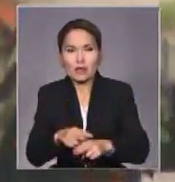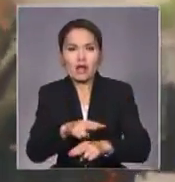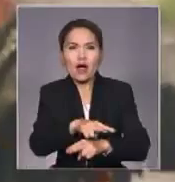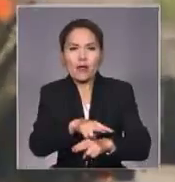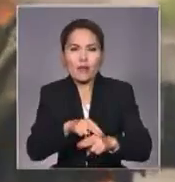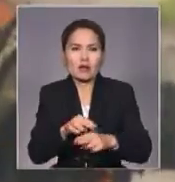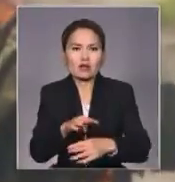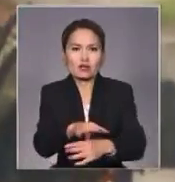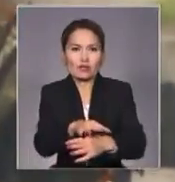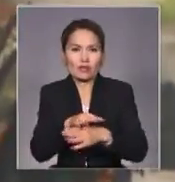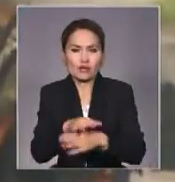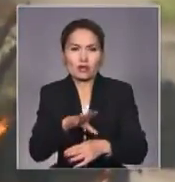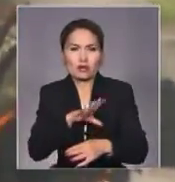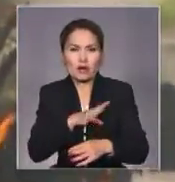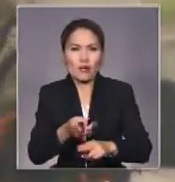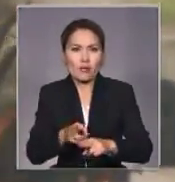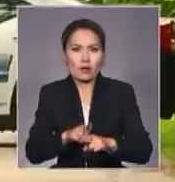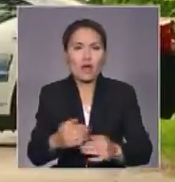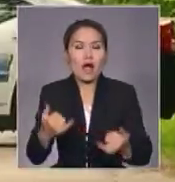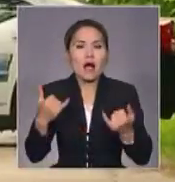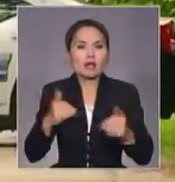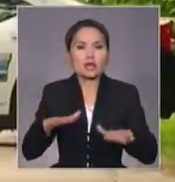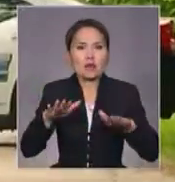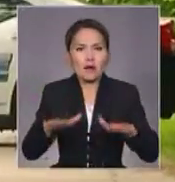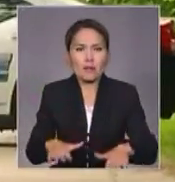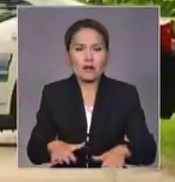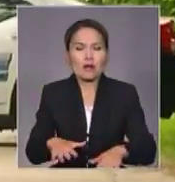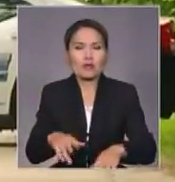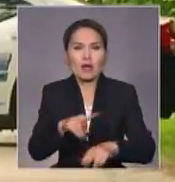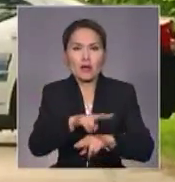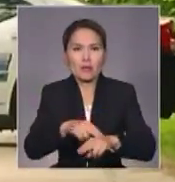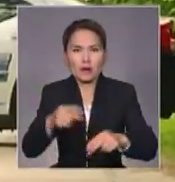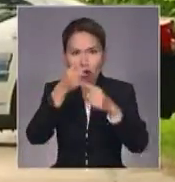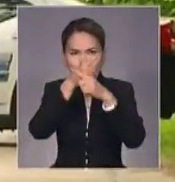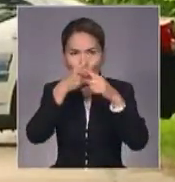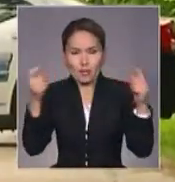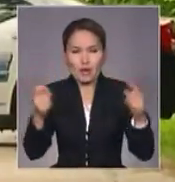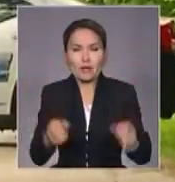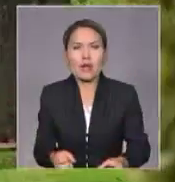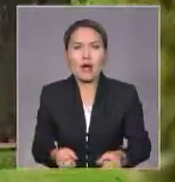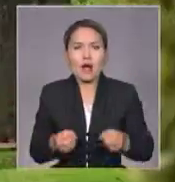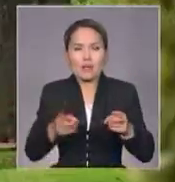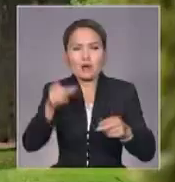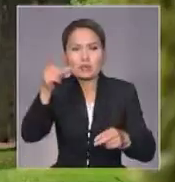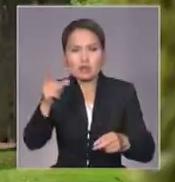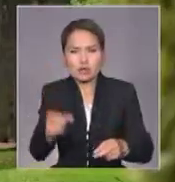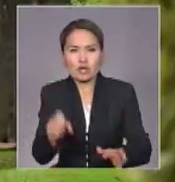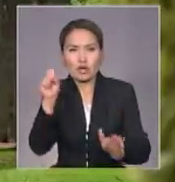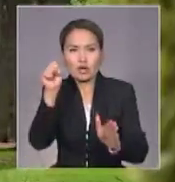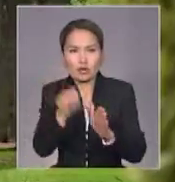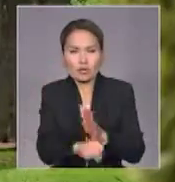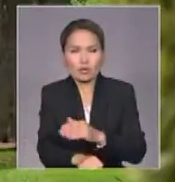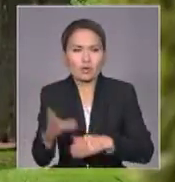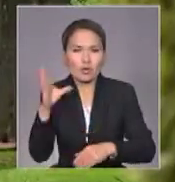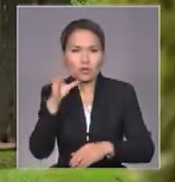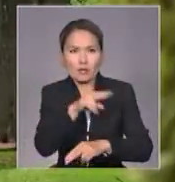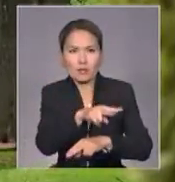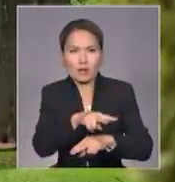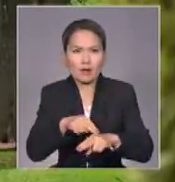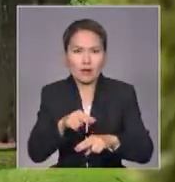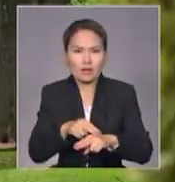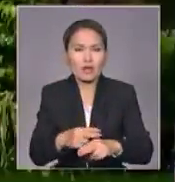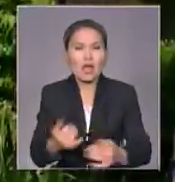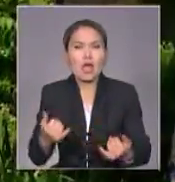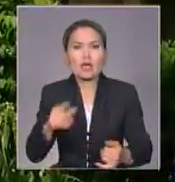оны іске қосатынын айтып қоқан лоқы жасаған. Жергілікті биліктің мәлімдеуінше қаскөйдің ешбір лаңкестік ұйыммен байланысы болмаған. Бұқаралық